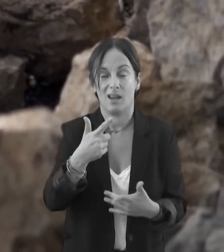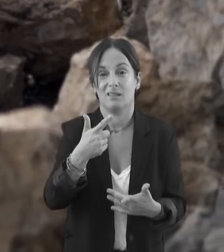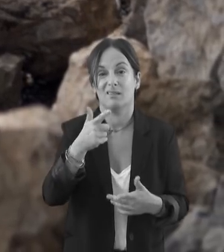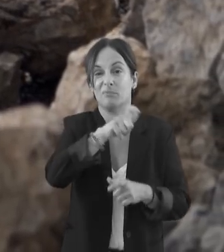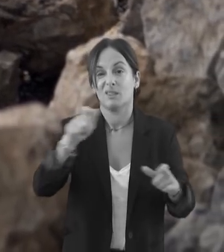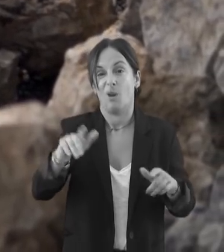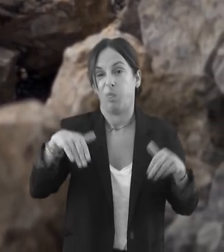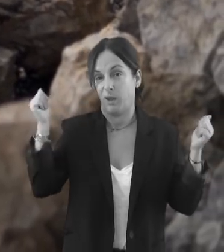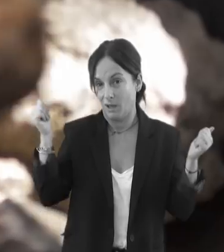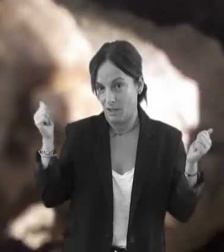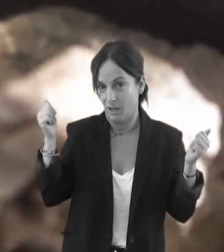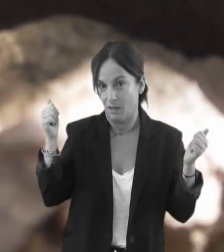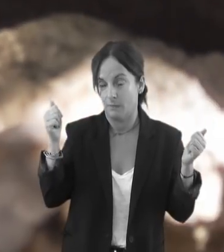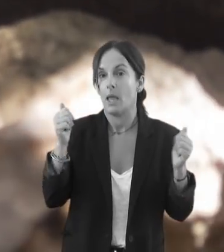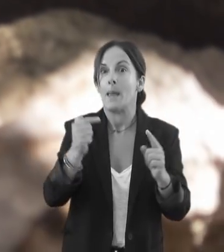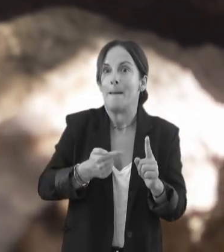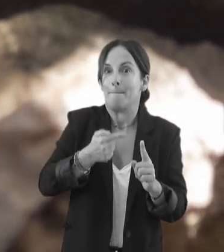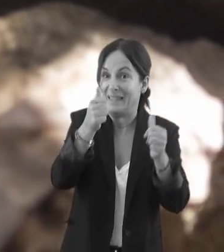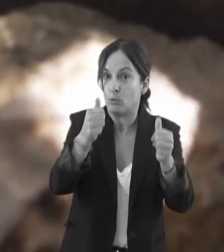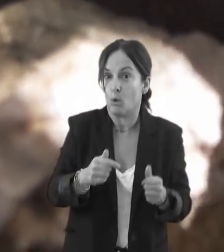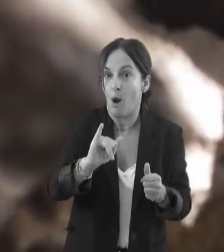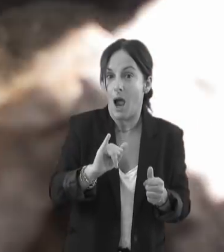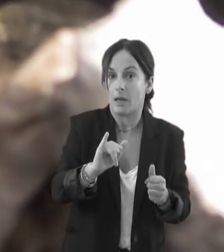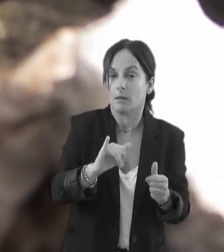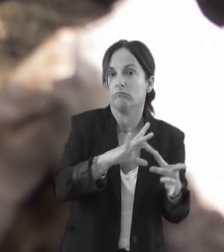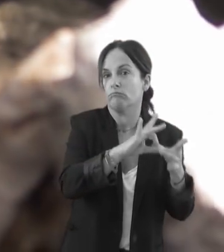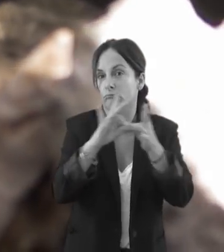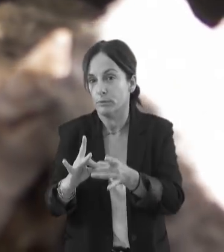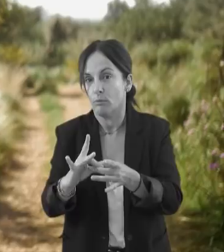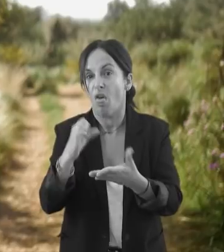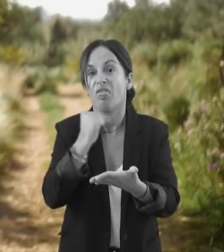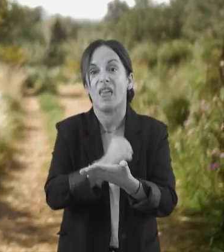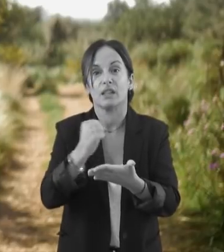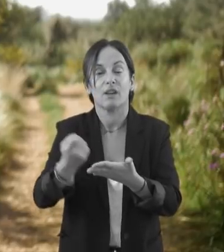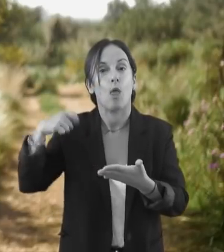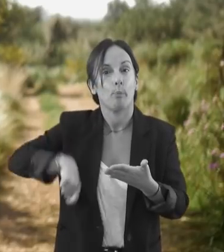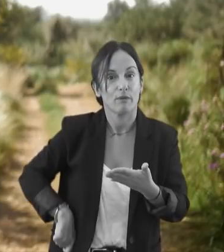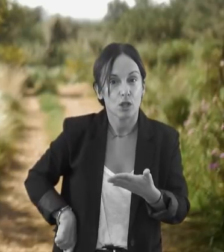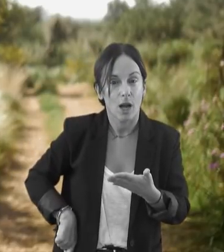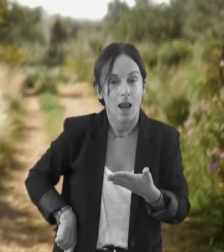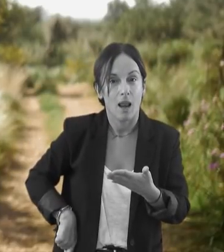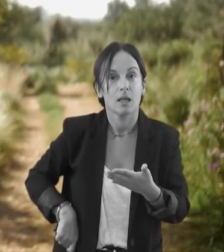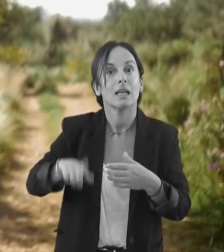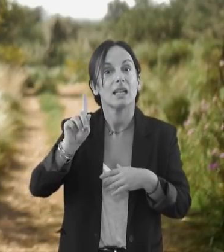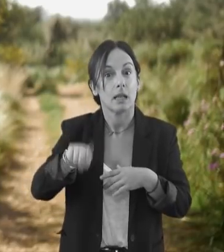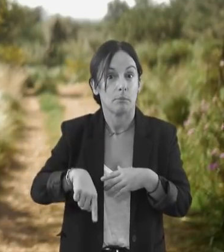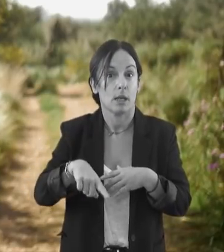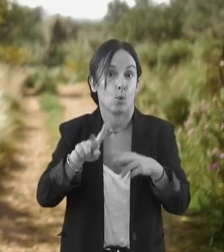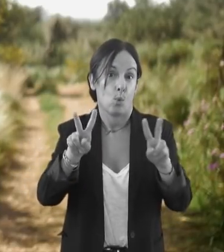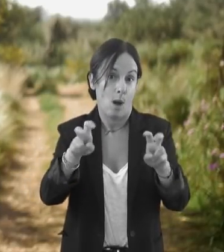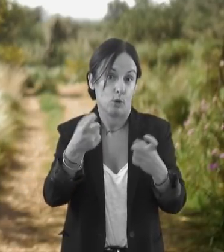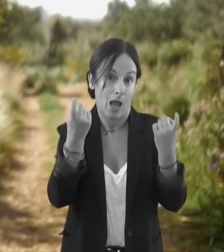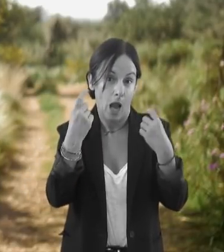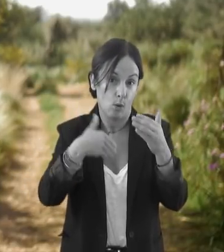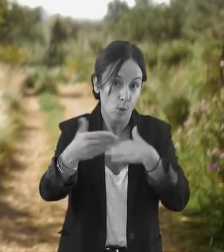i validada aquesta qualificació, es podrà crear el certificat de professionalitat i aquestes són